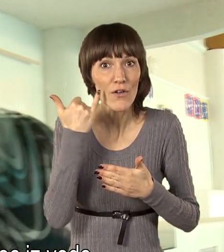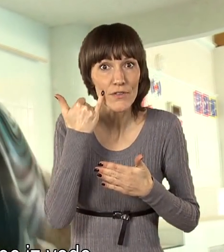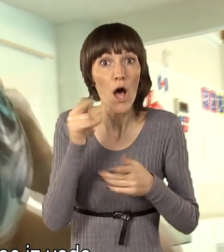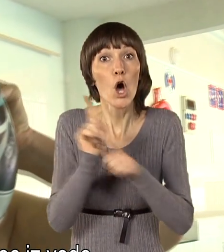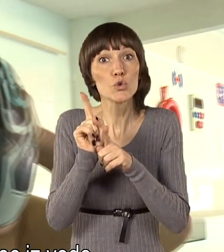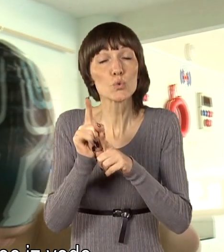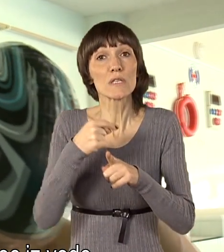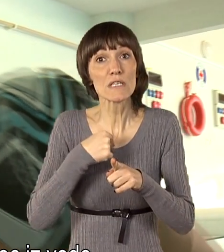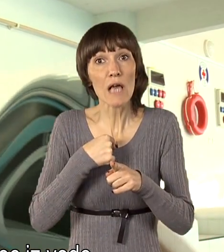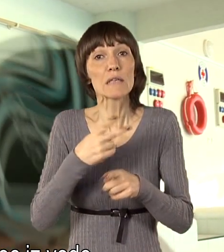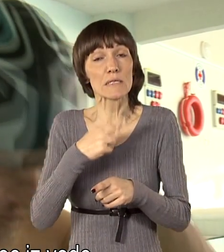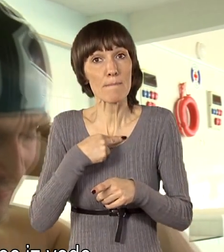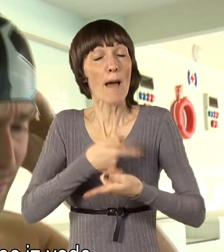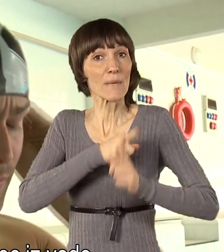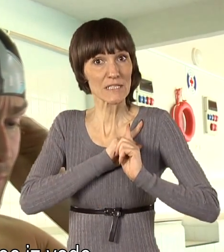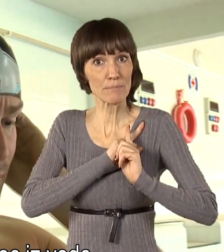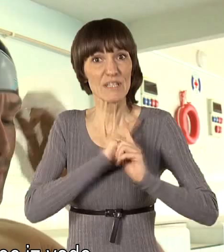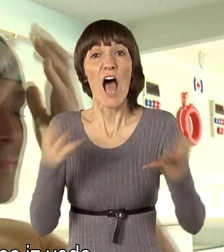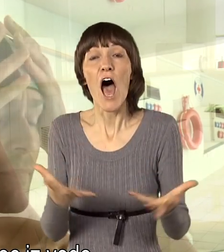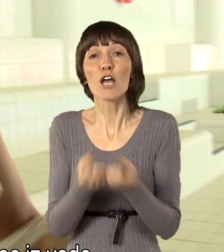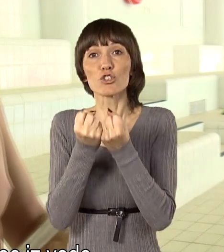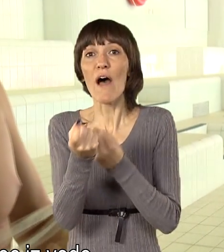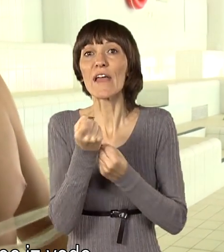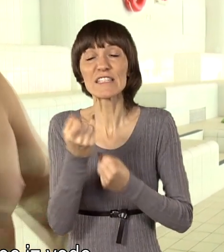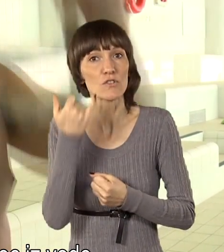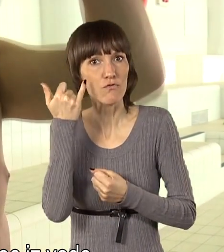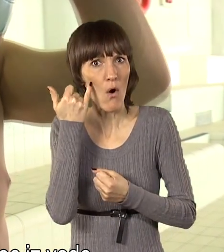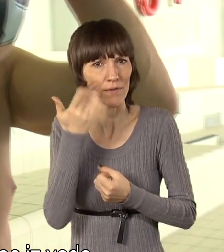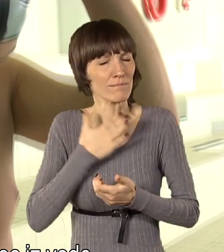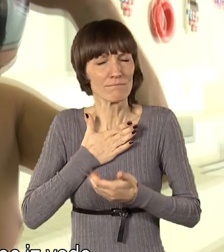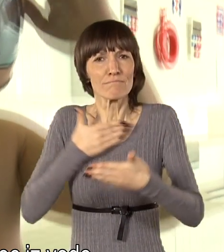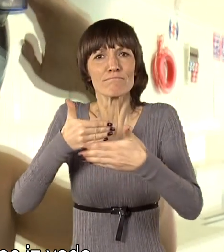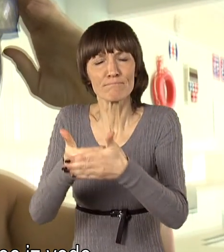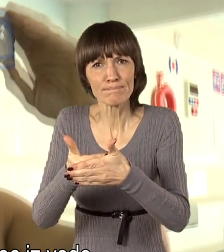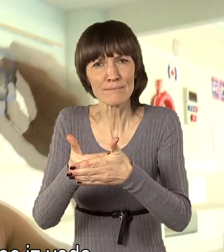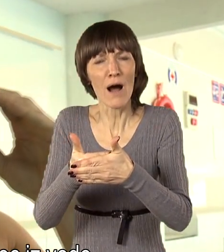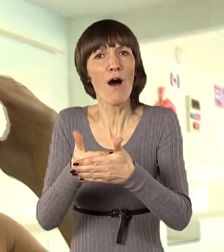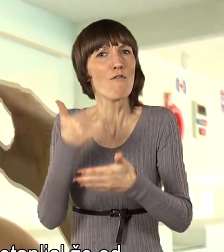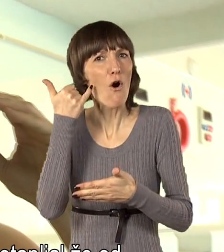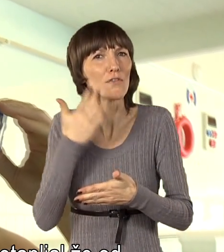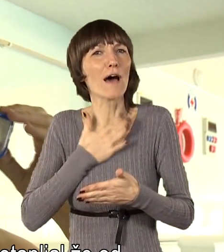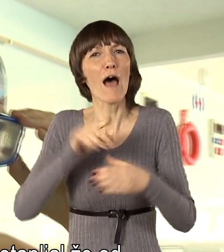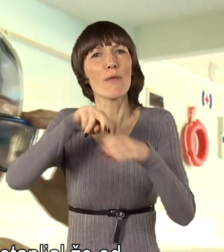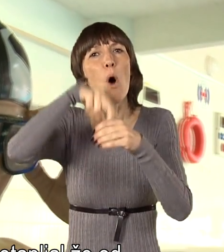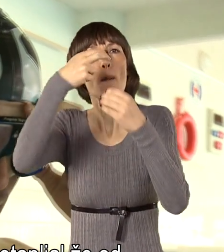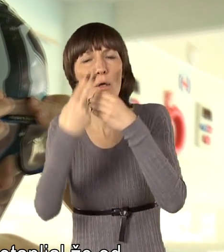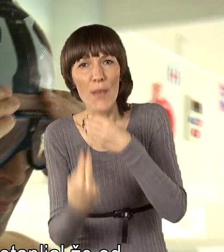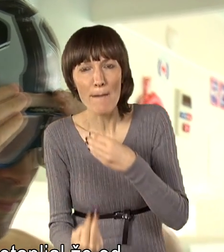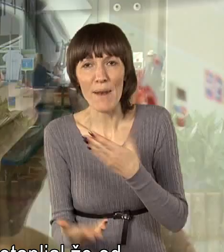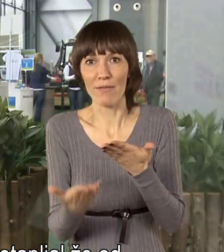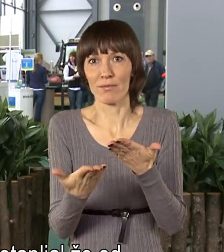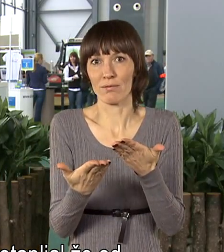vode včasih, tako da voda mi je bila zelo blizu, zelo rad sem se potapljal, vedno že od